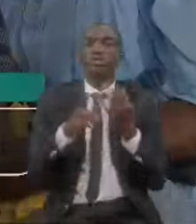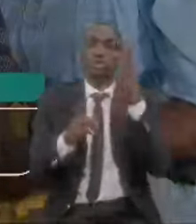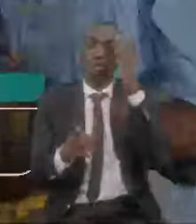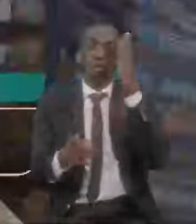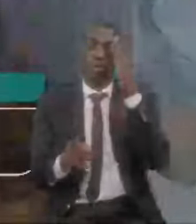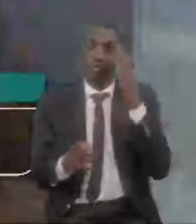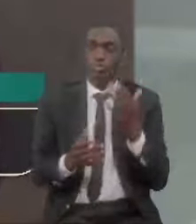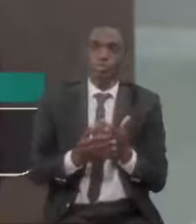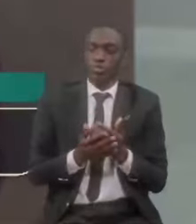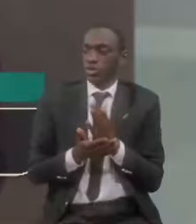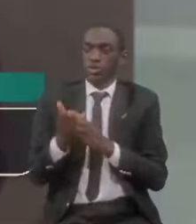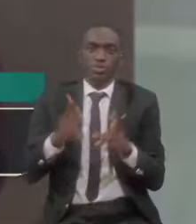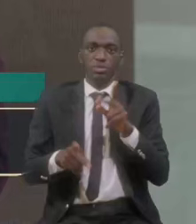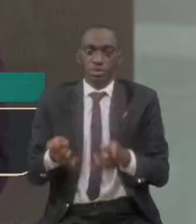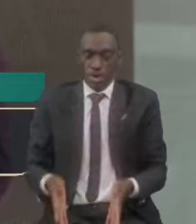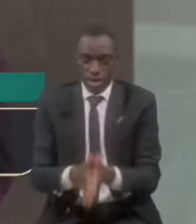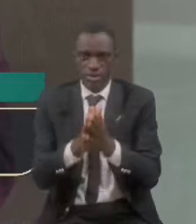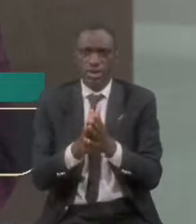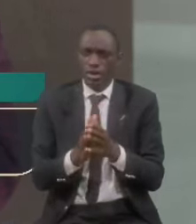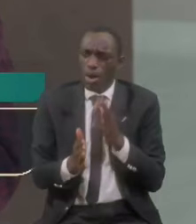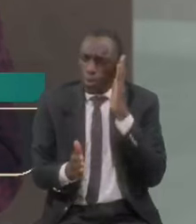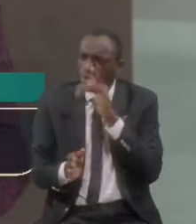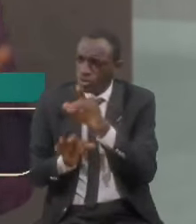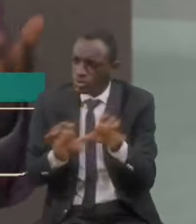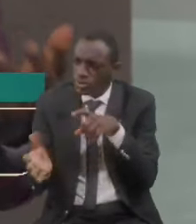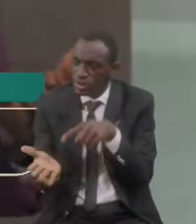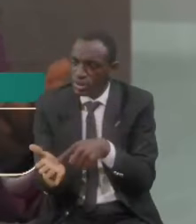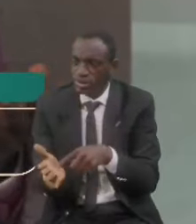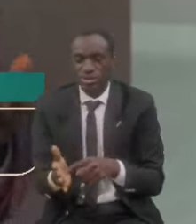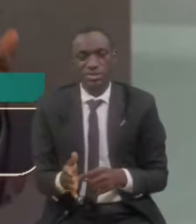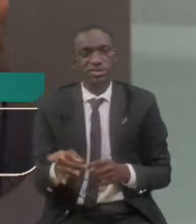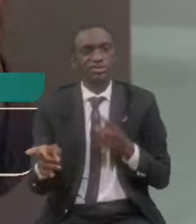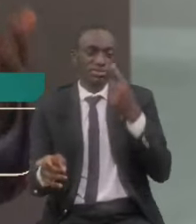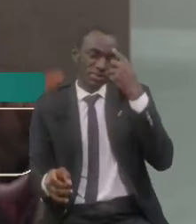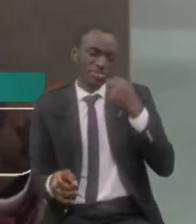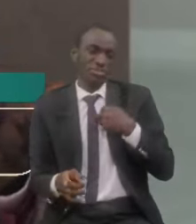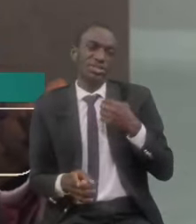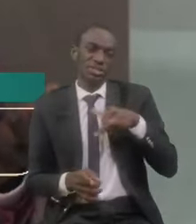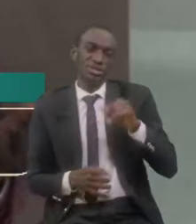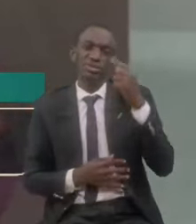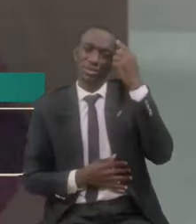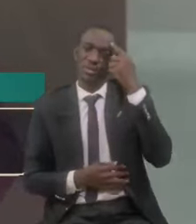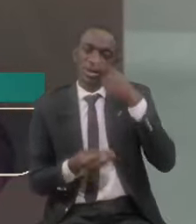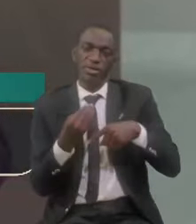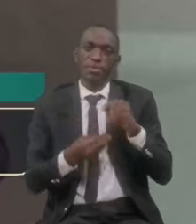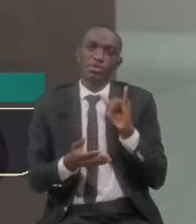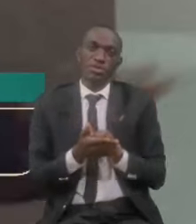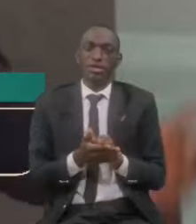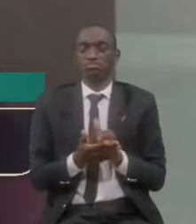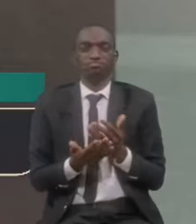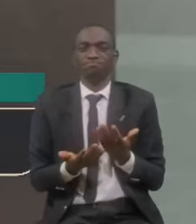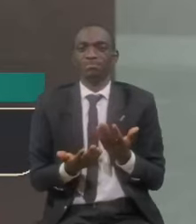Est-ce que tu vas faire ça? Je pense toujours à ça, hein. Je suis en train de peser le pour et le